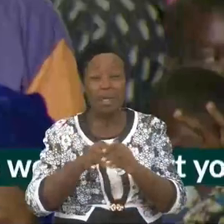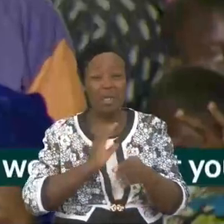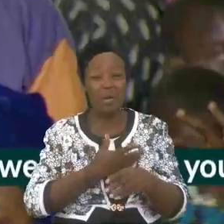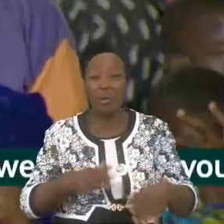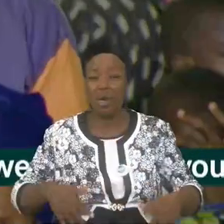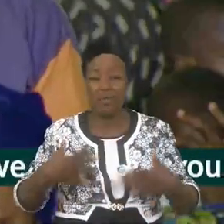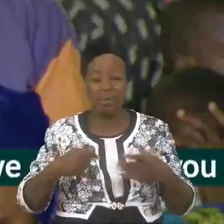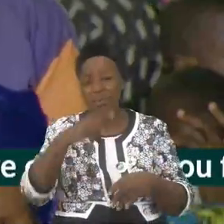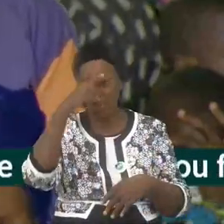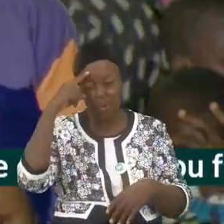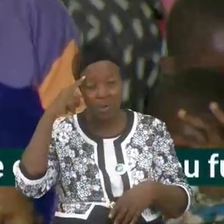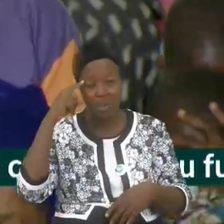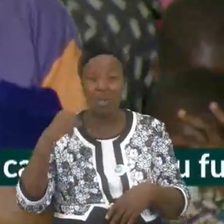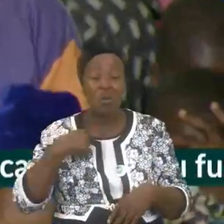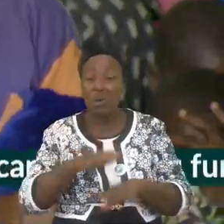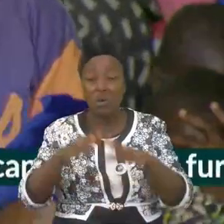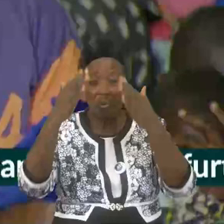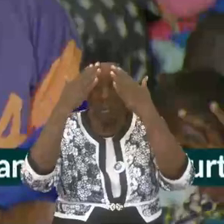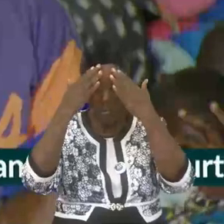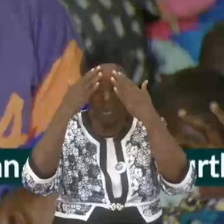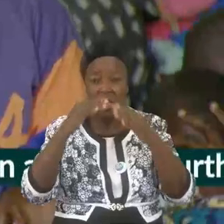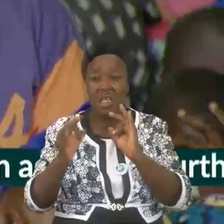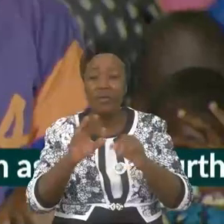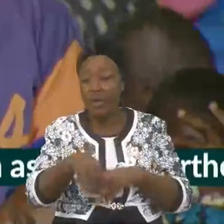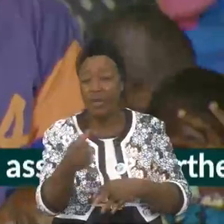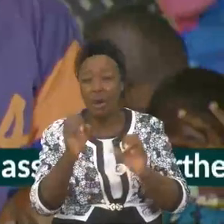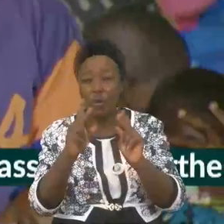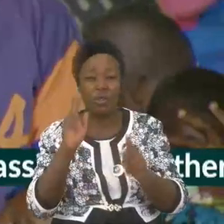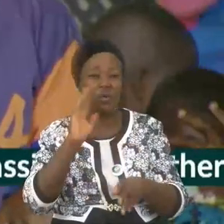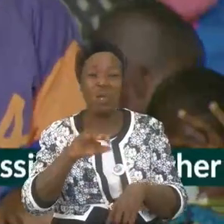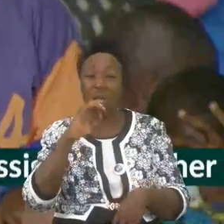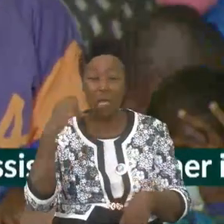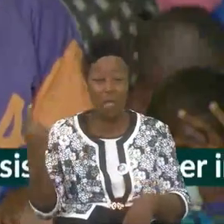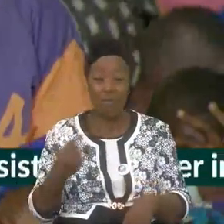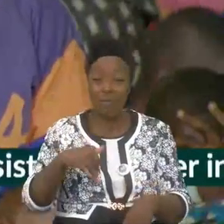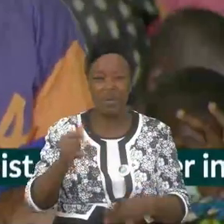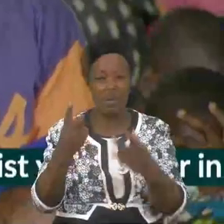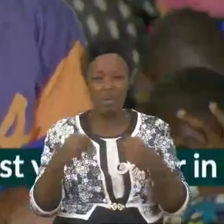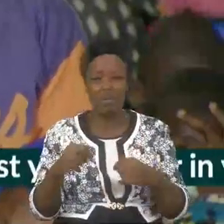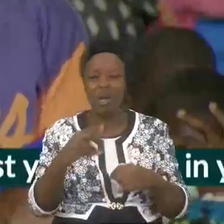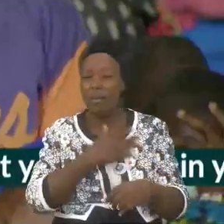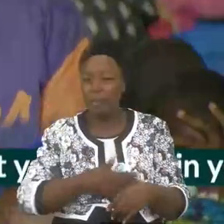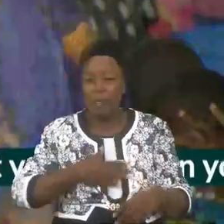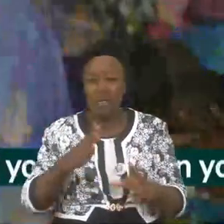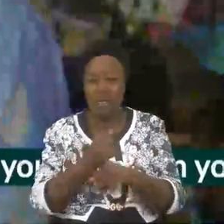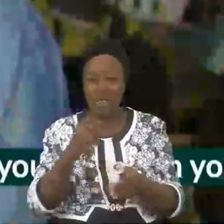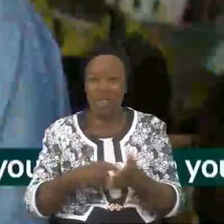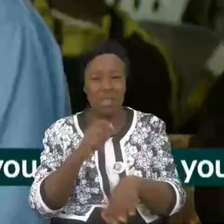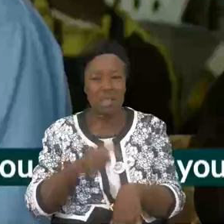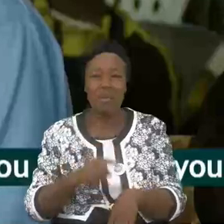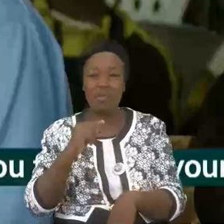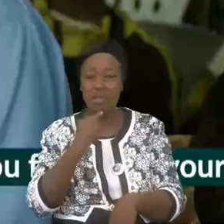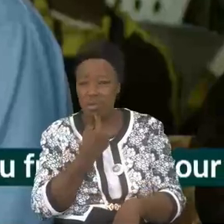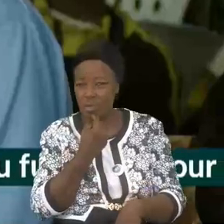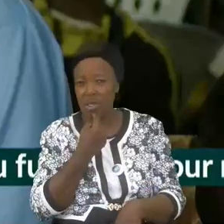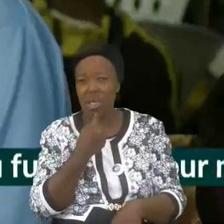Donnez-leur les fiches de décision. Et ceux qui savent écrire, qu'ils remplissent lisiblement.